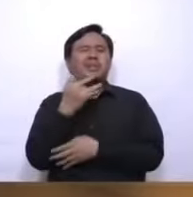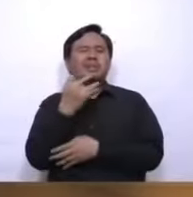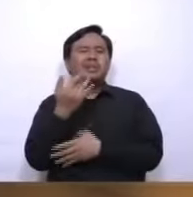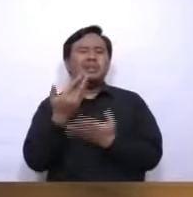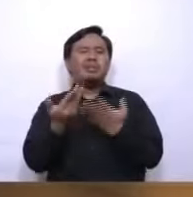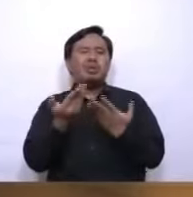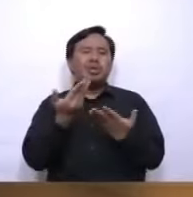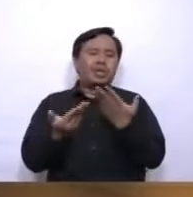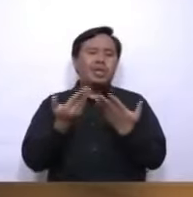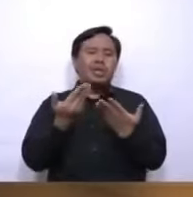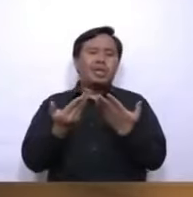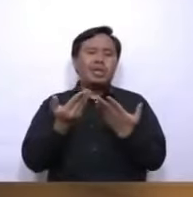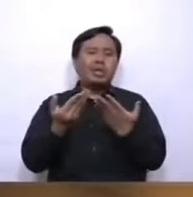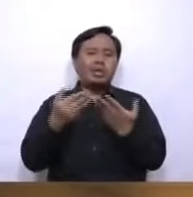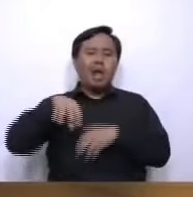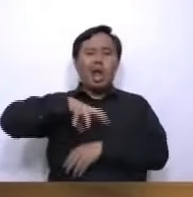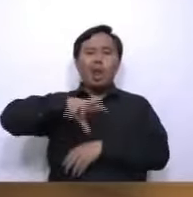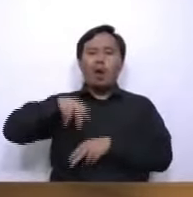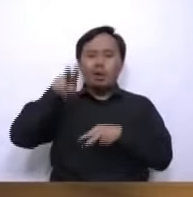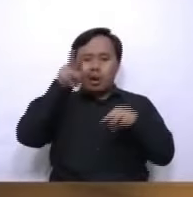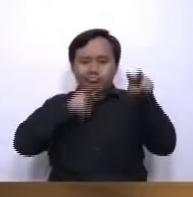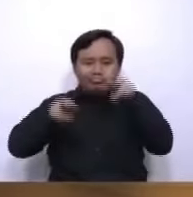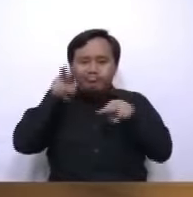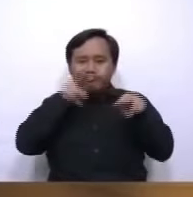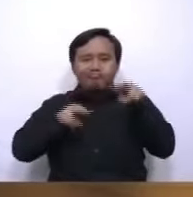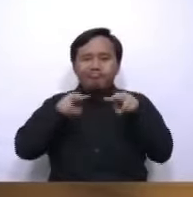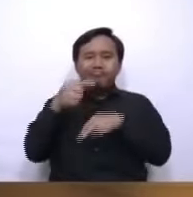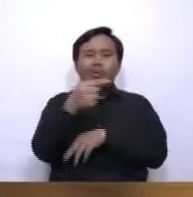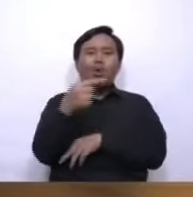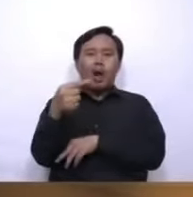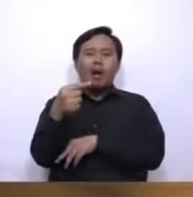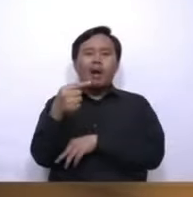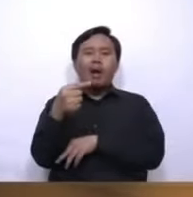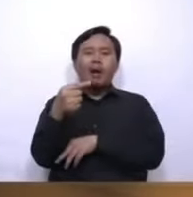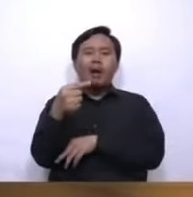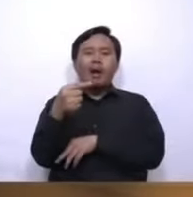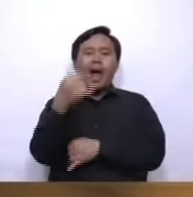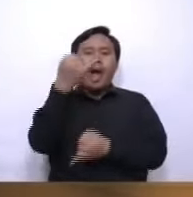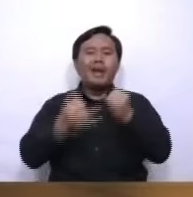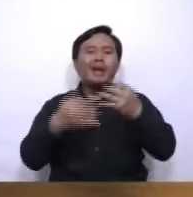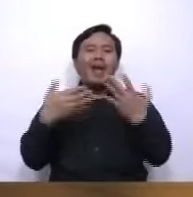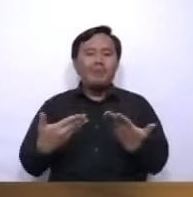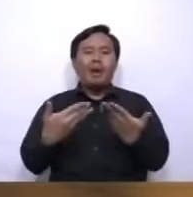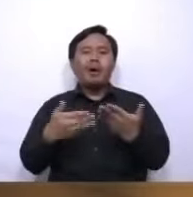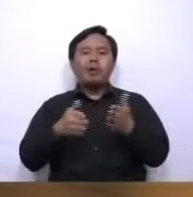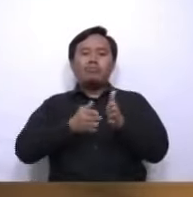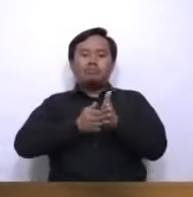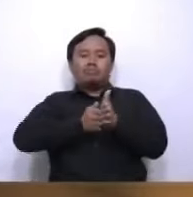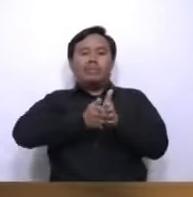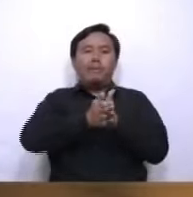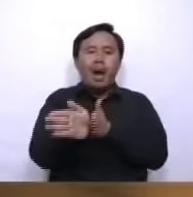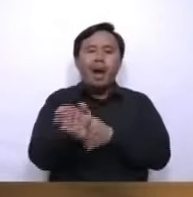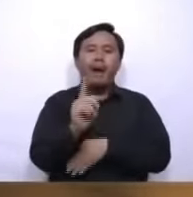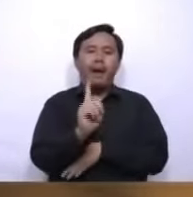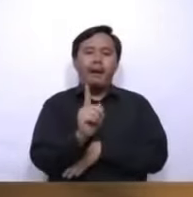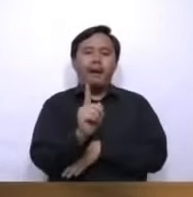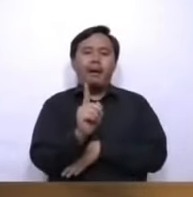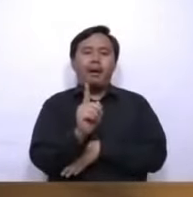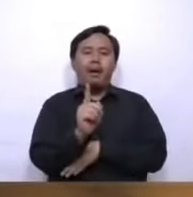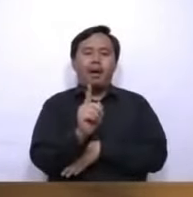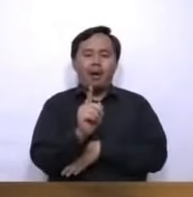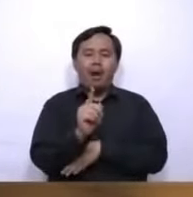ketidakpengawasan yang dilakukan oleh keluarga kurang begitu harmonis, sehingga terjadi penyimpangan yang terjadi. Oleh sebab